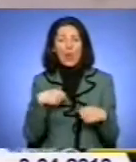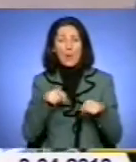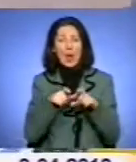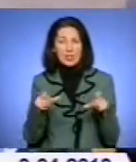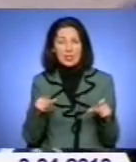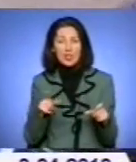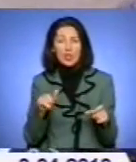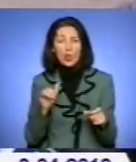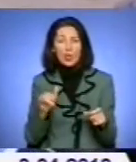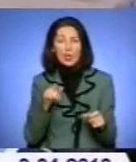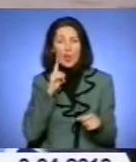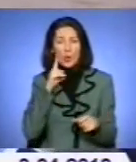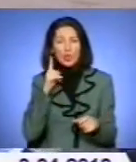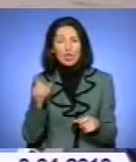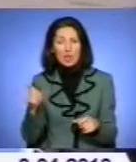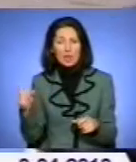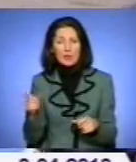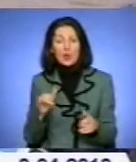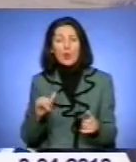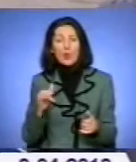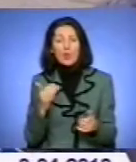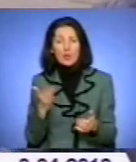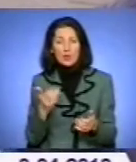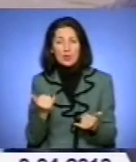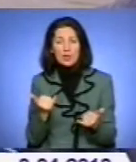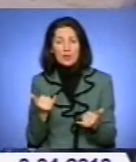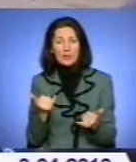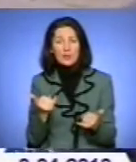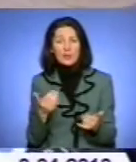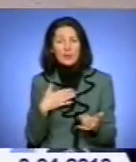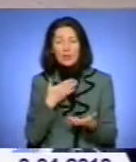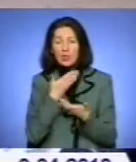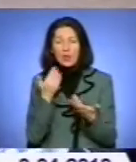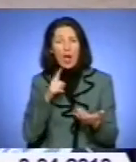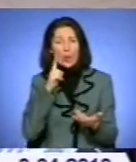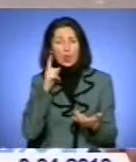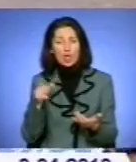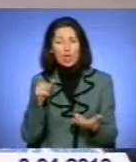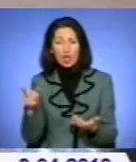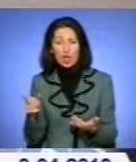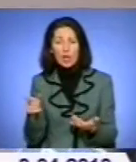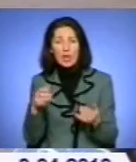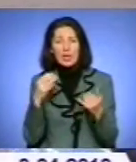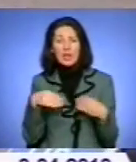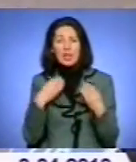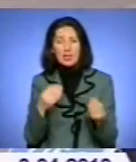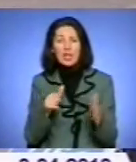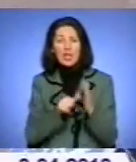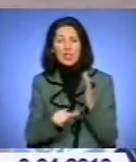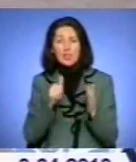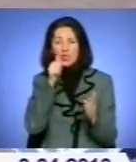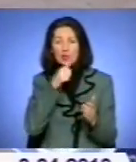чи де молоді, що ну де воно? Нема зараз... тут вас багато молоді. Нема. От дивіться, дали 60